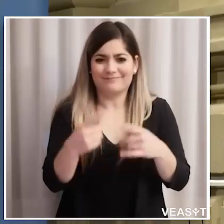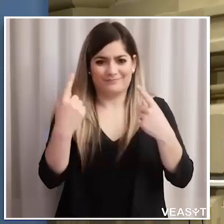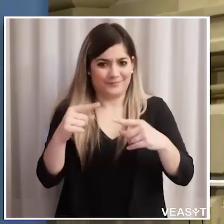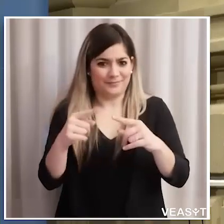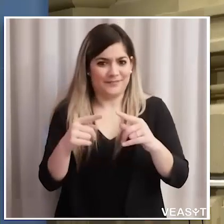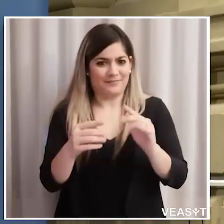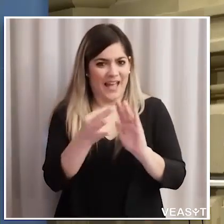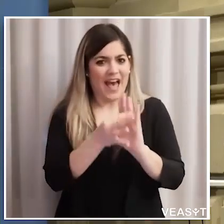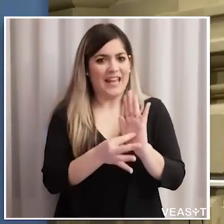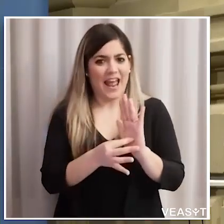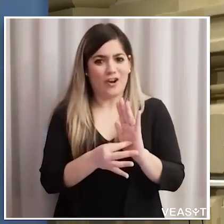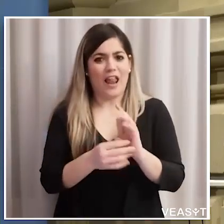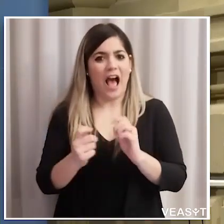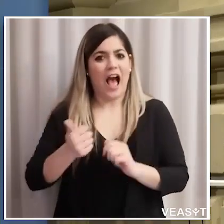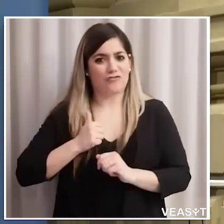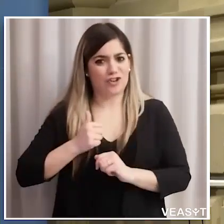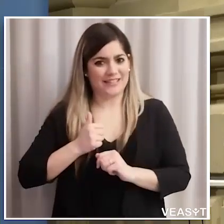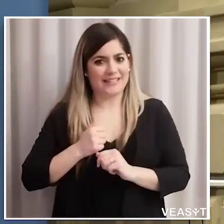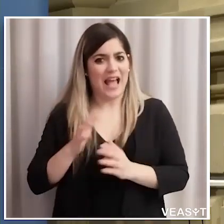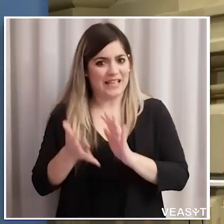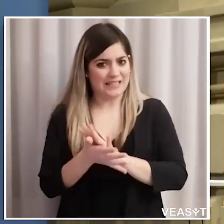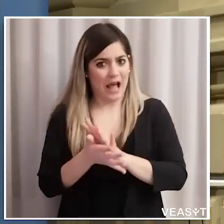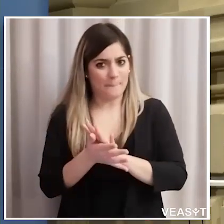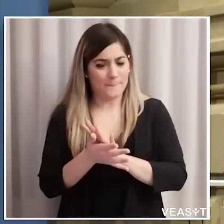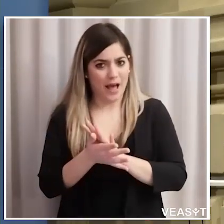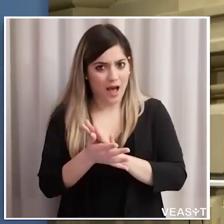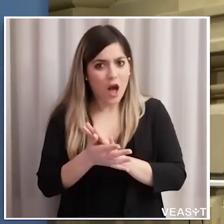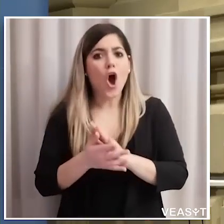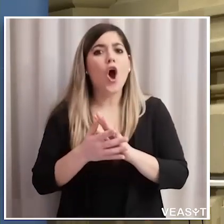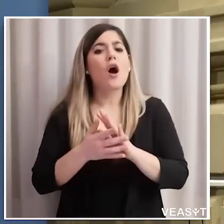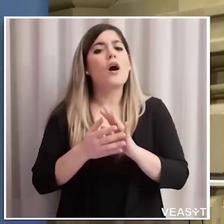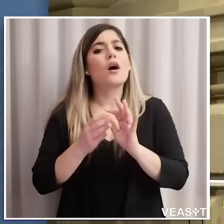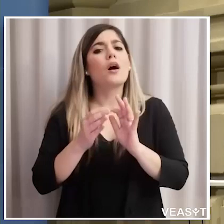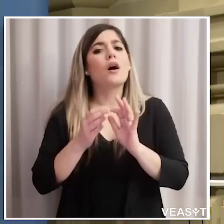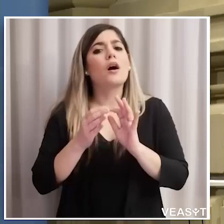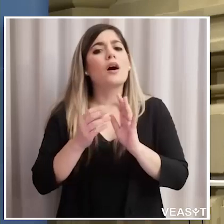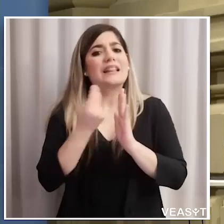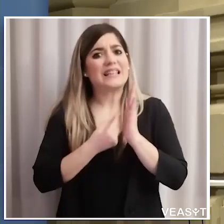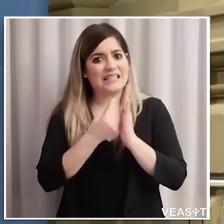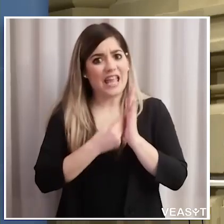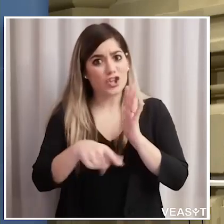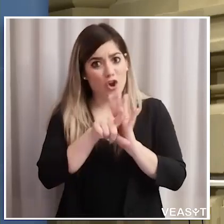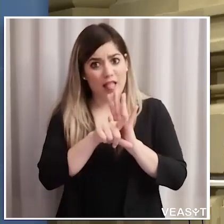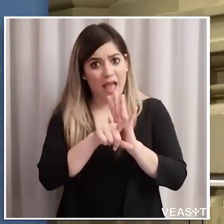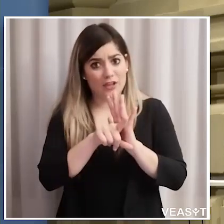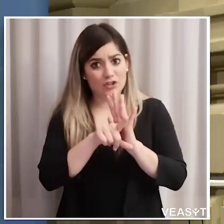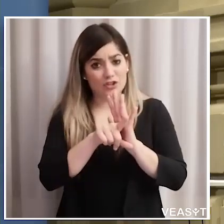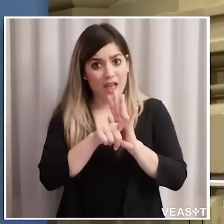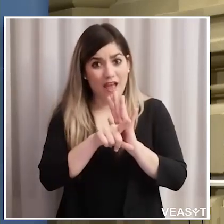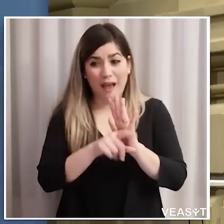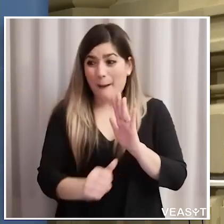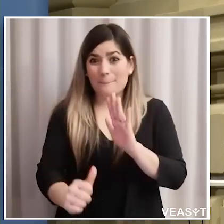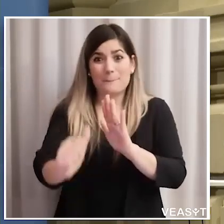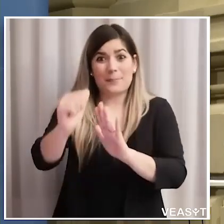nostra dell'agenzia stampa di non dare il disegno di legge prima che